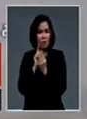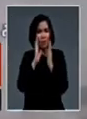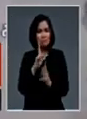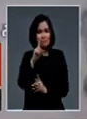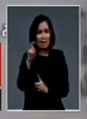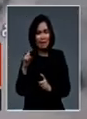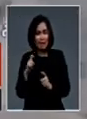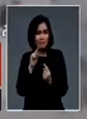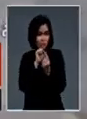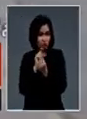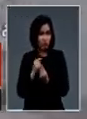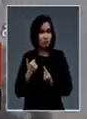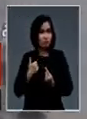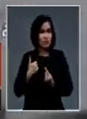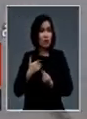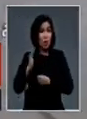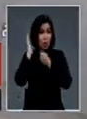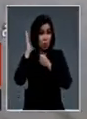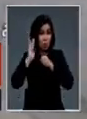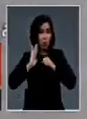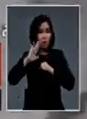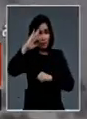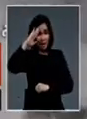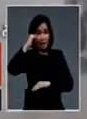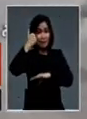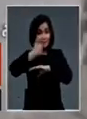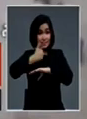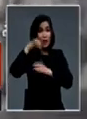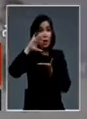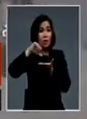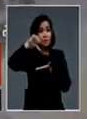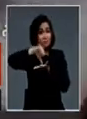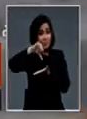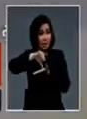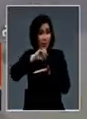วด้วยโฆษกของกองทัพอิหร่านเปิดเผยนะครับว่าสายการบินอาเซมานแอร์ไลน์เที่ยวบิน